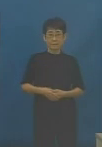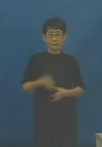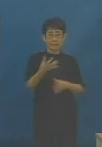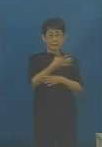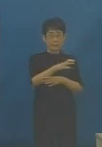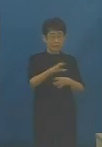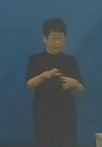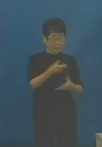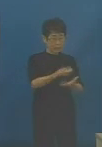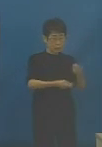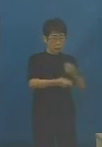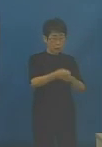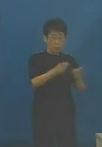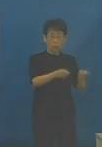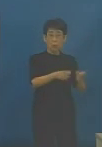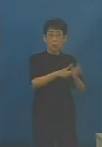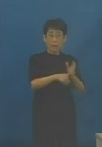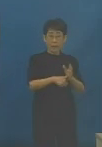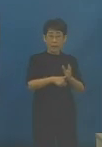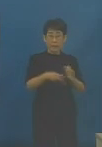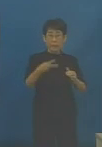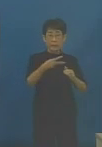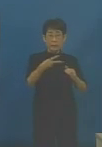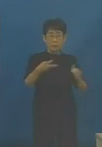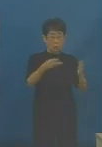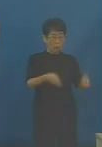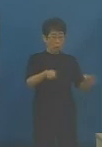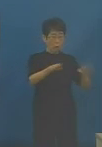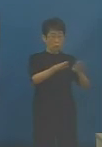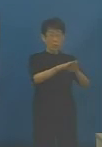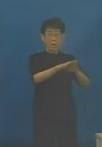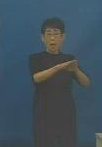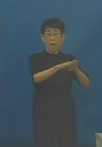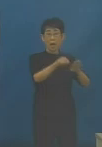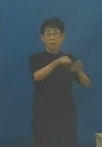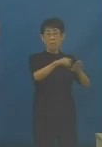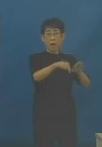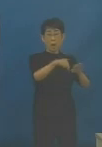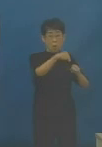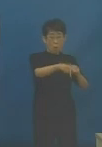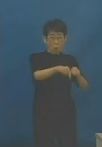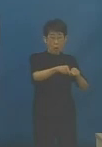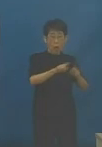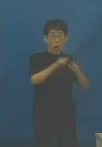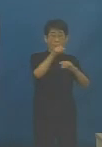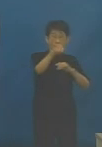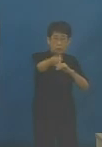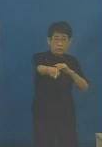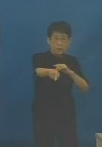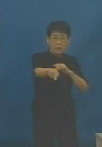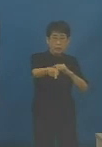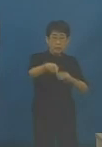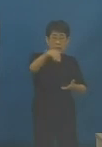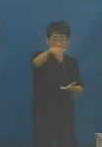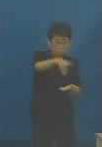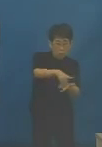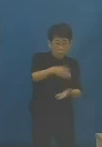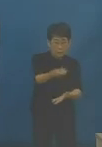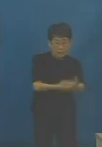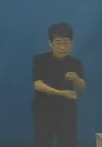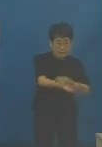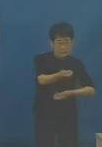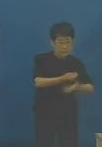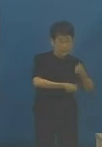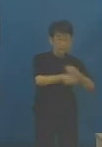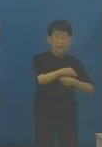ではあのこの度2号ワヤが、これに間に合いまして、ここがあの沖合底引きの、ワヤだったものですから、いよいよここであ